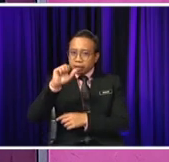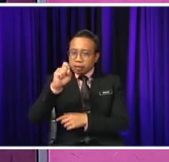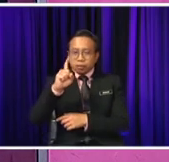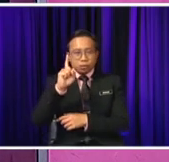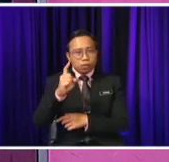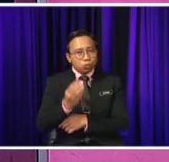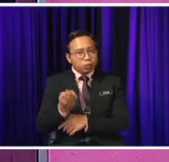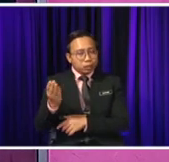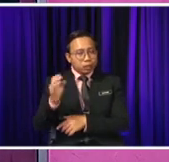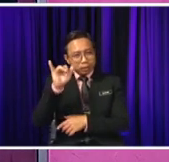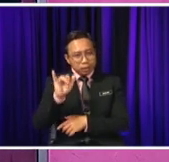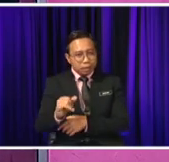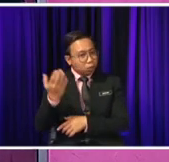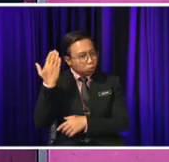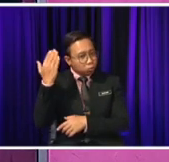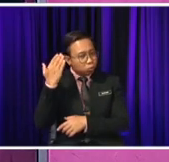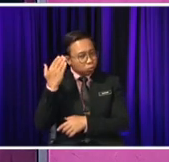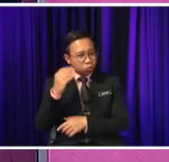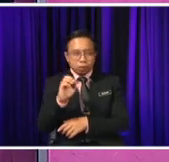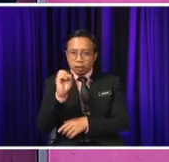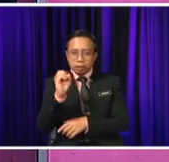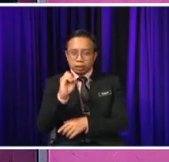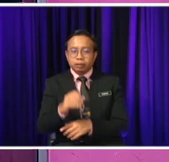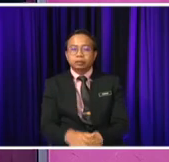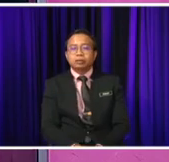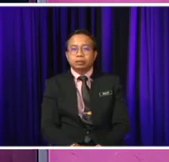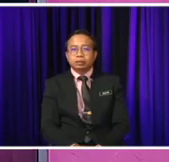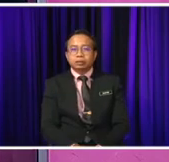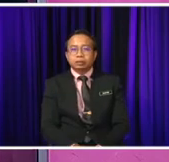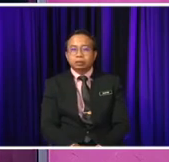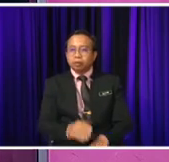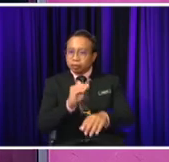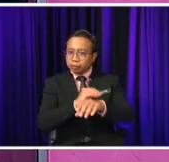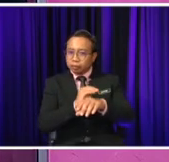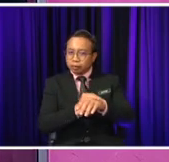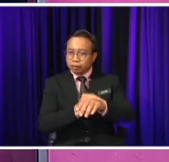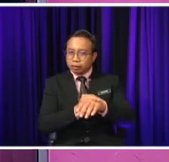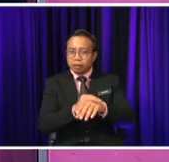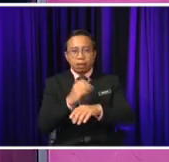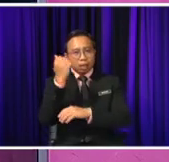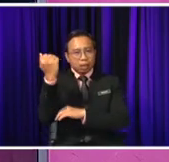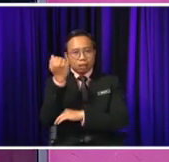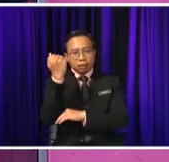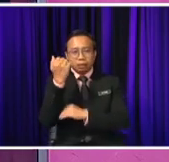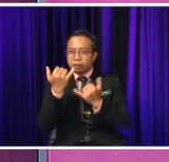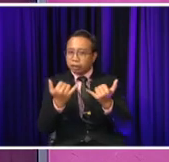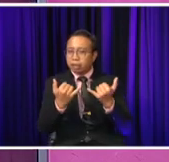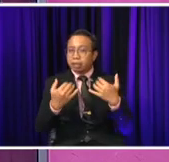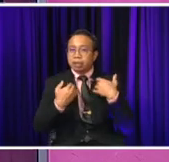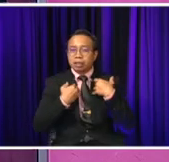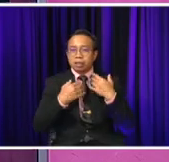perkara yang dulu hukumnya tak ada zaman Nabi tak ada zaman Nabi Adara oke sekarang ini